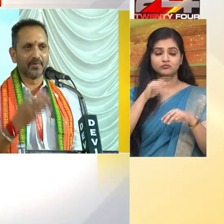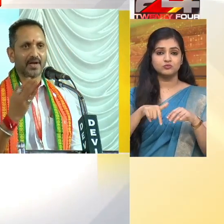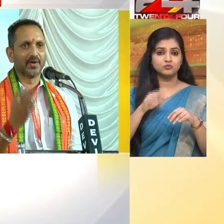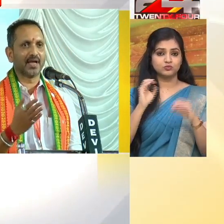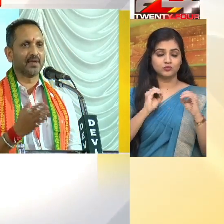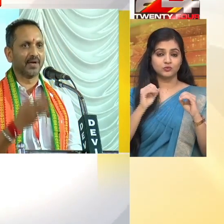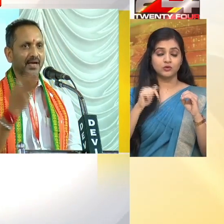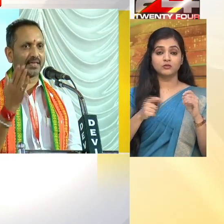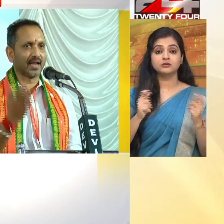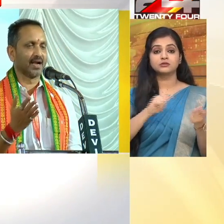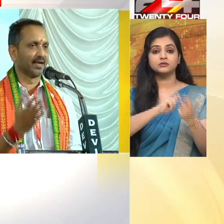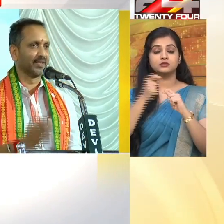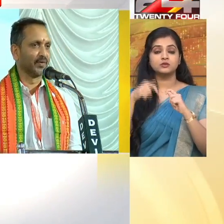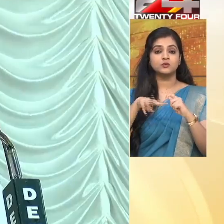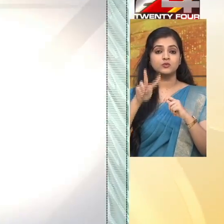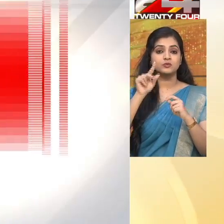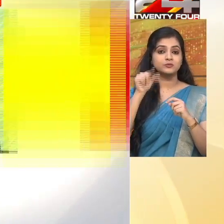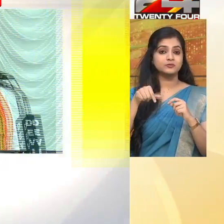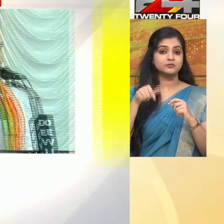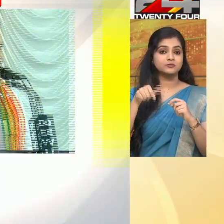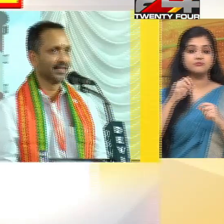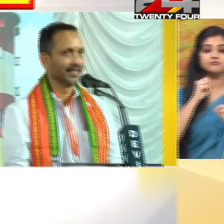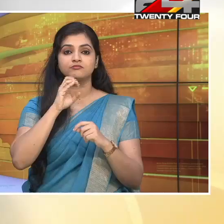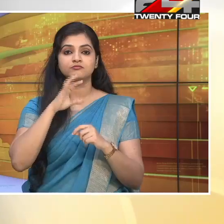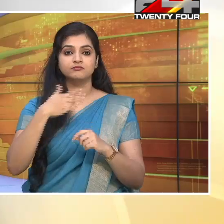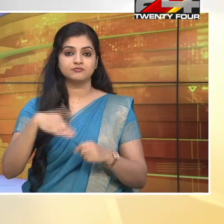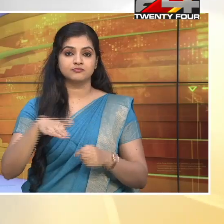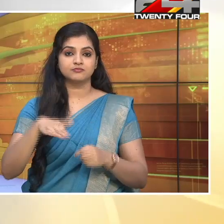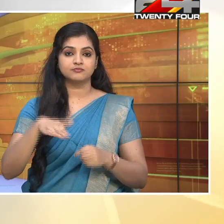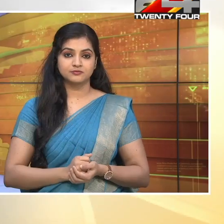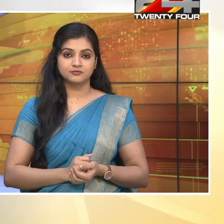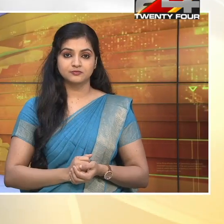ഇപ്പോൾ വേണു രാജാമണിയുടെ കള്ളാണ് നടന്നുകൊണ്ടിരിക്കുന്നത്.